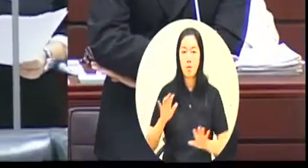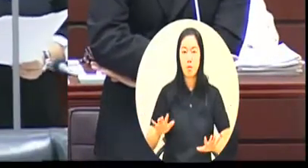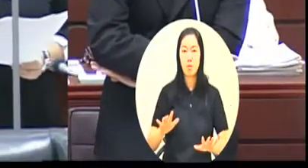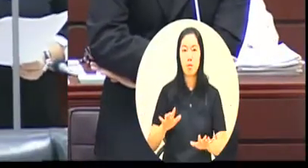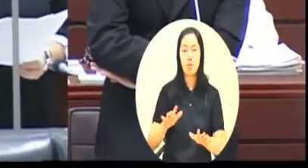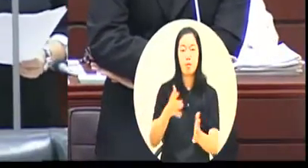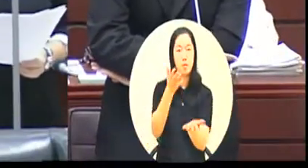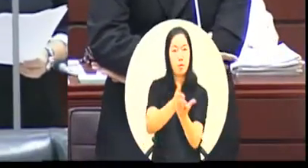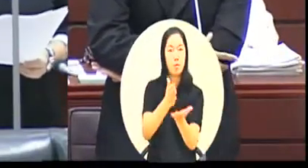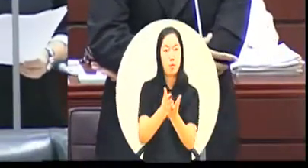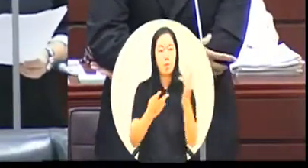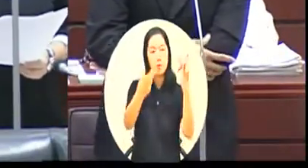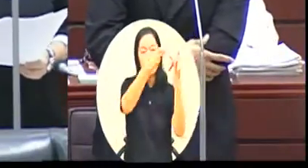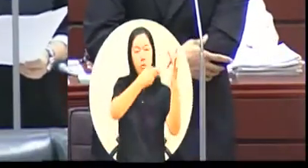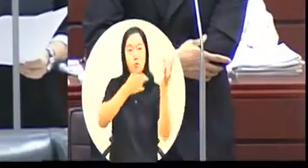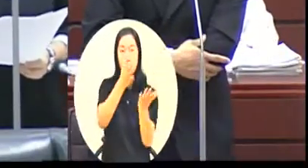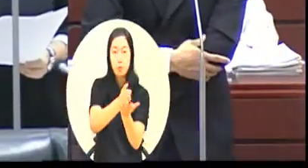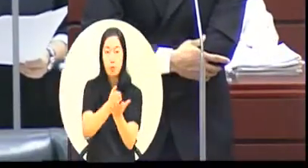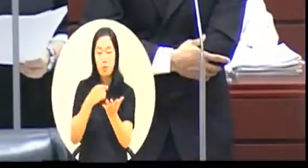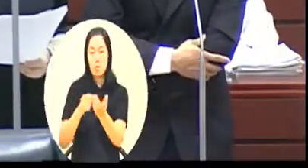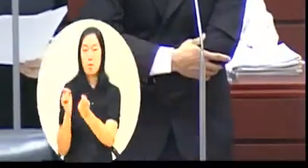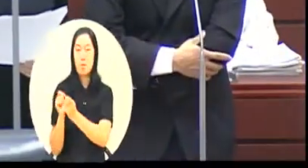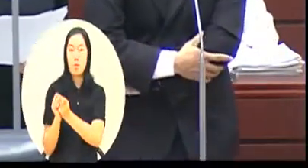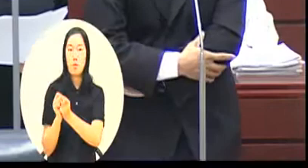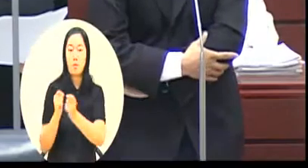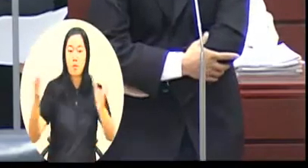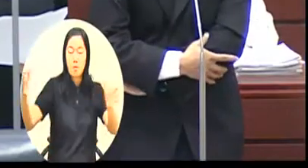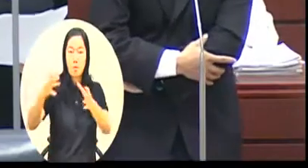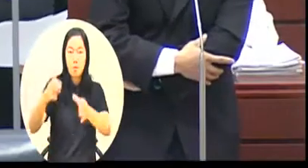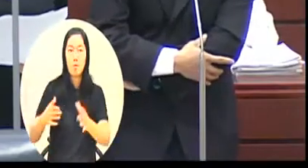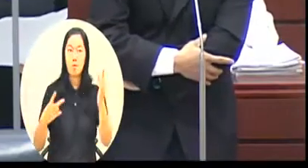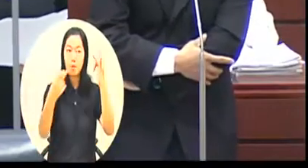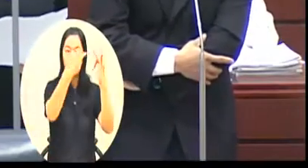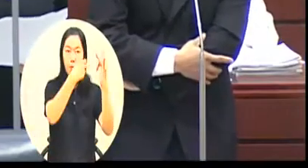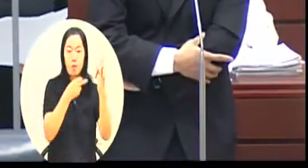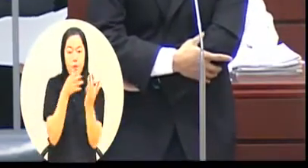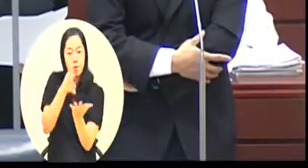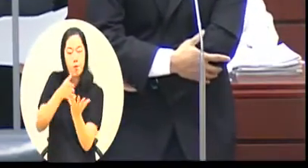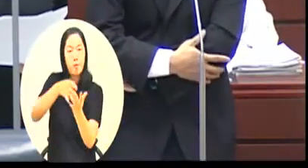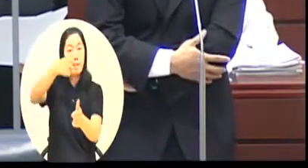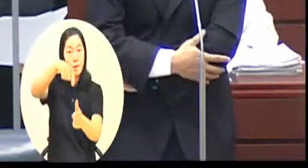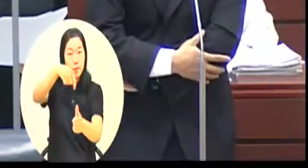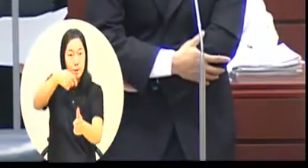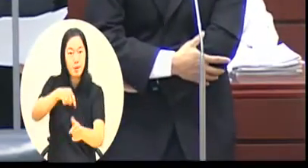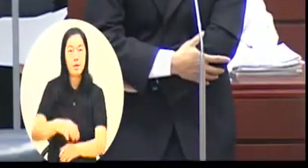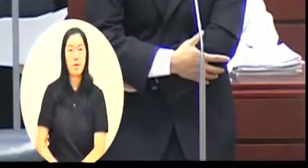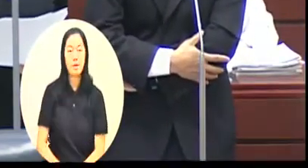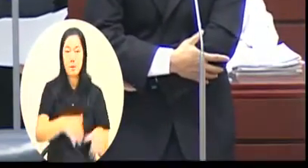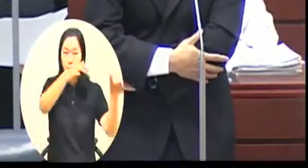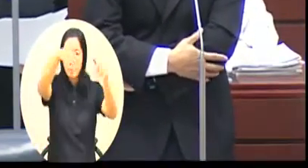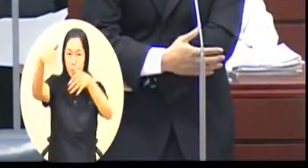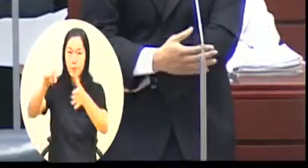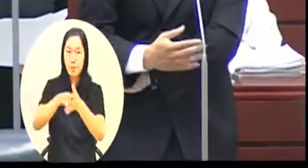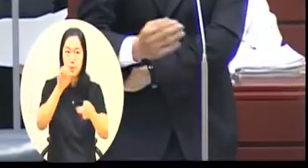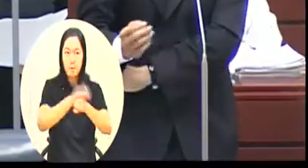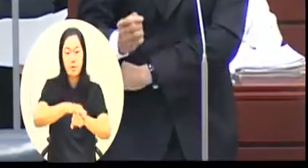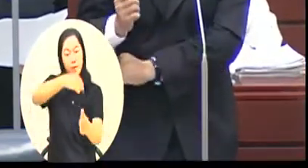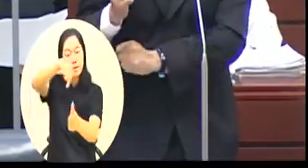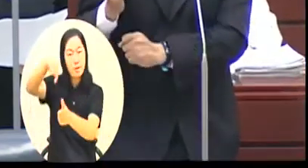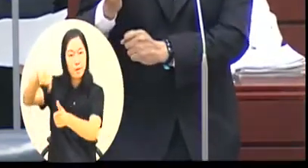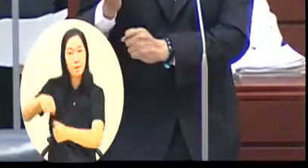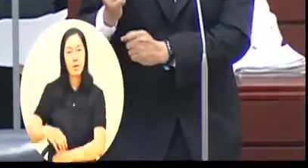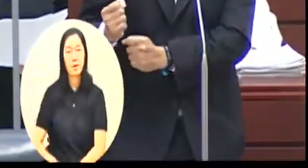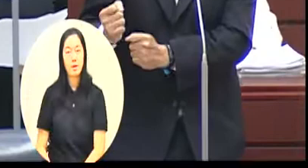停全面修剪，那我们最近会办修剪讲习，就是会找一些专家，然后我们实